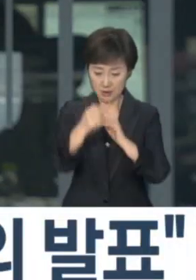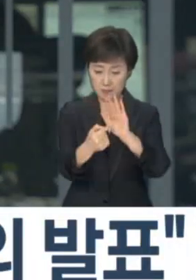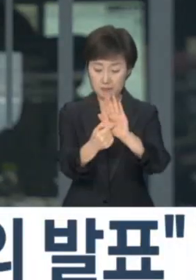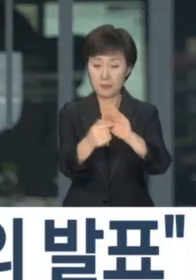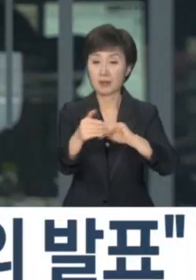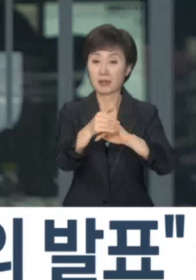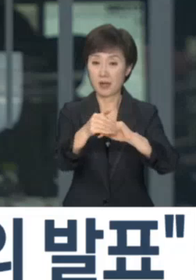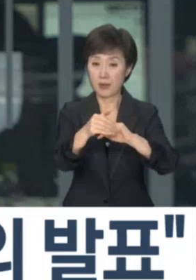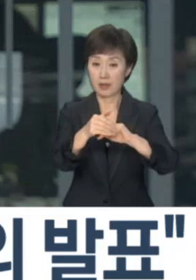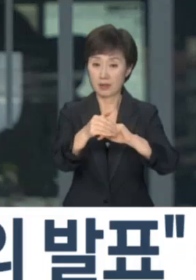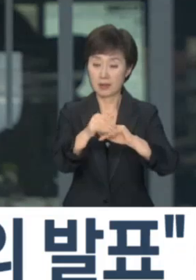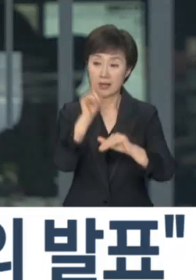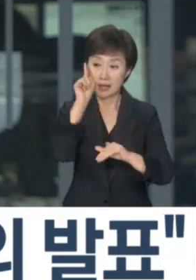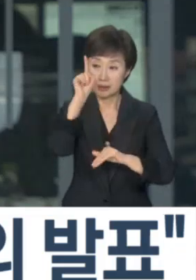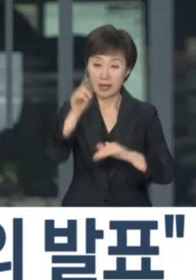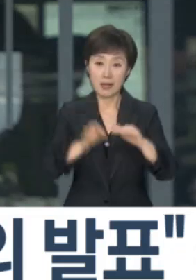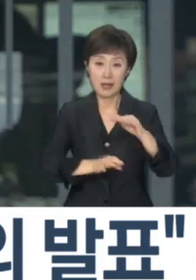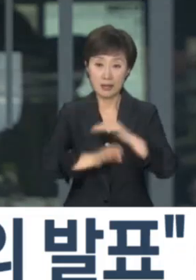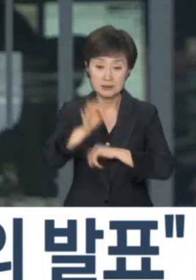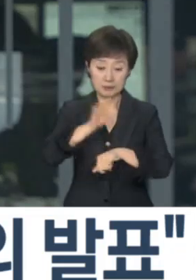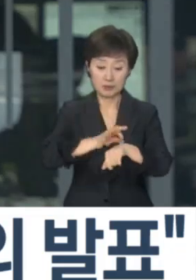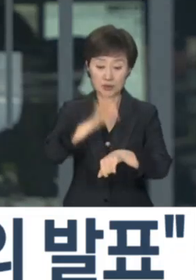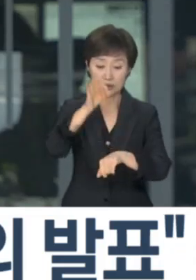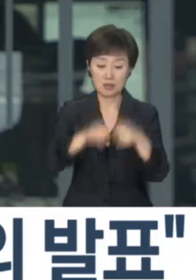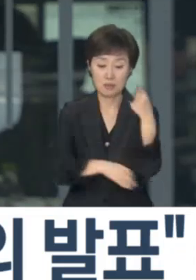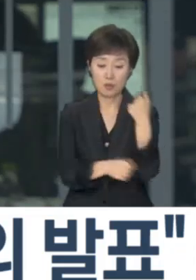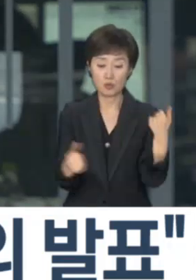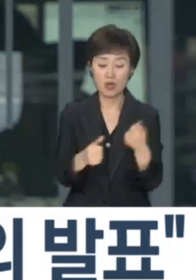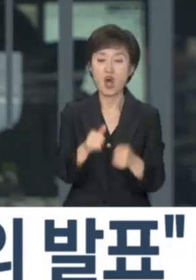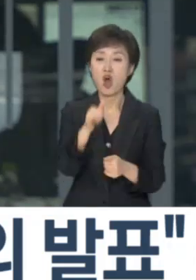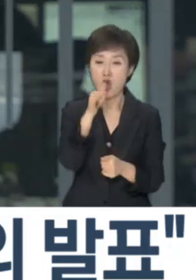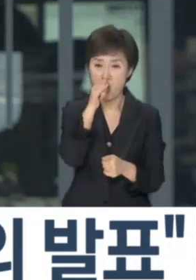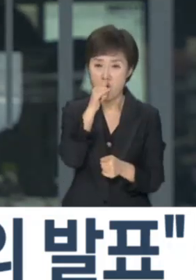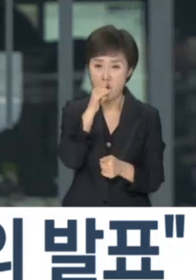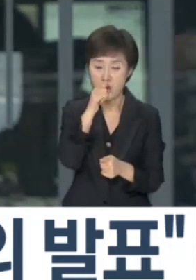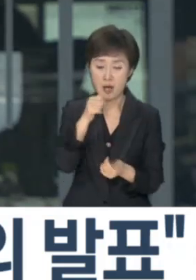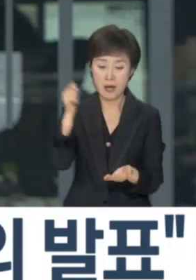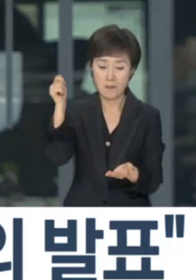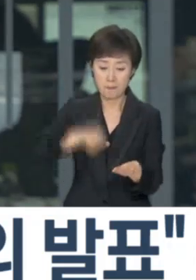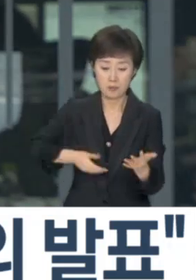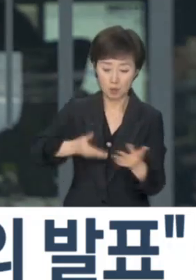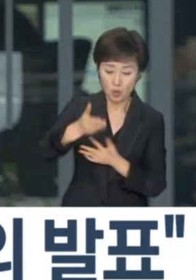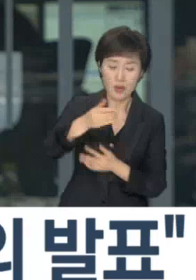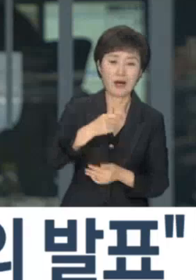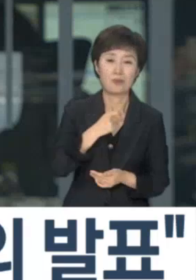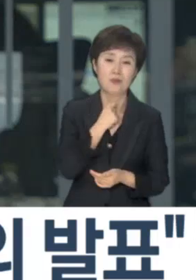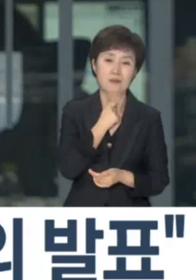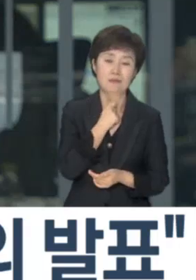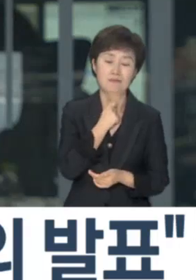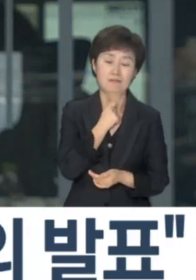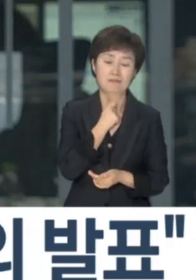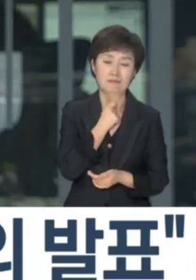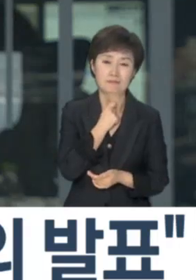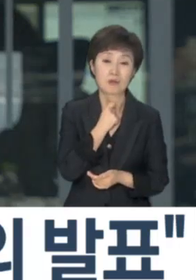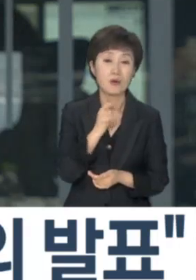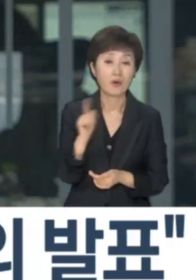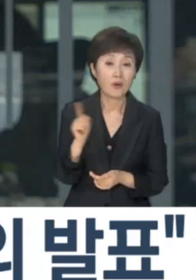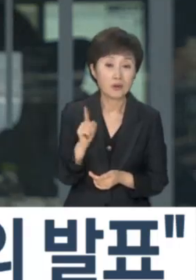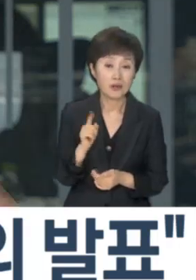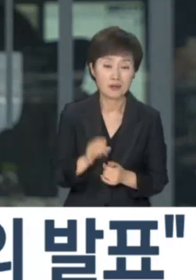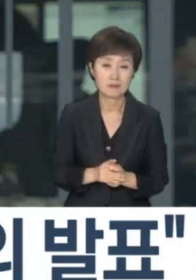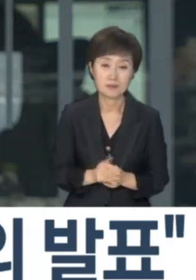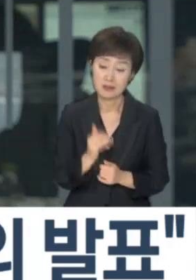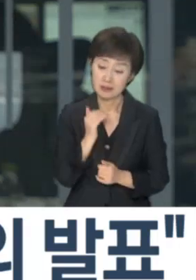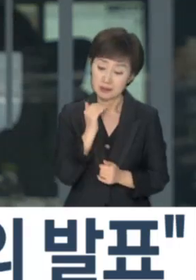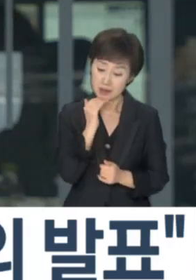하겠다라고 했고요. 그리고 내일 오전 10시에 본회의 일정을 잡아서 처리하겠다 이렇게 밝혔거든요. 좀 실이